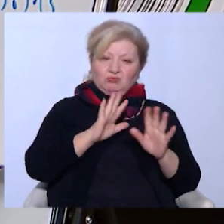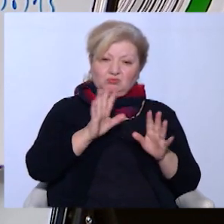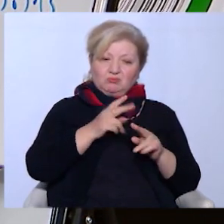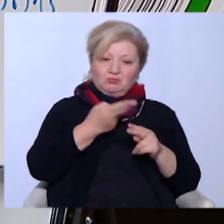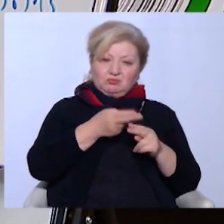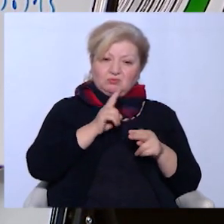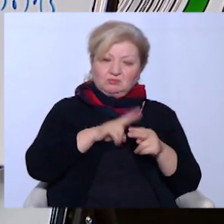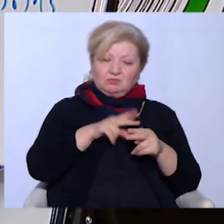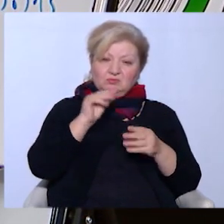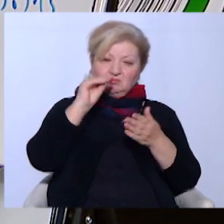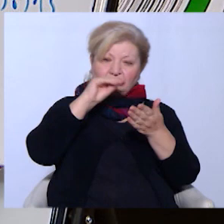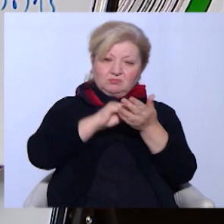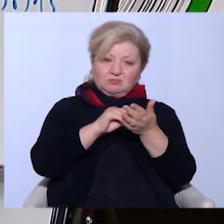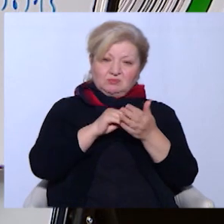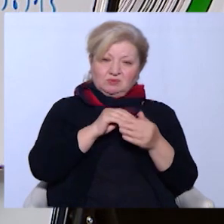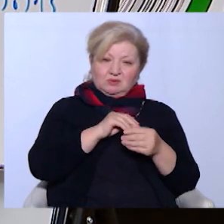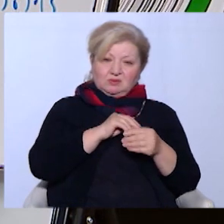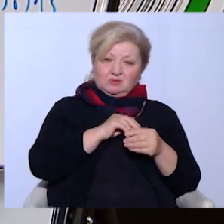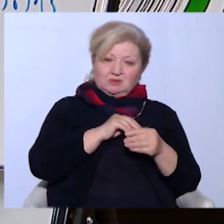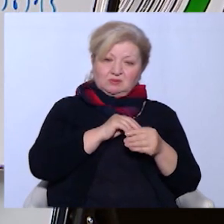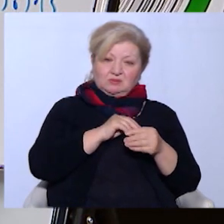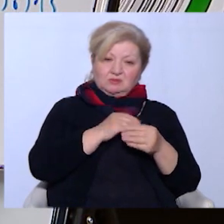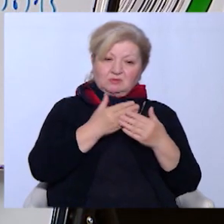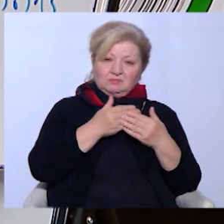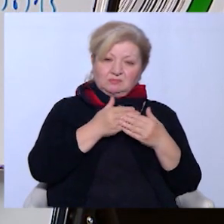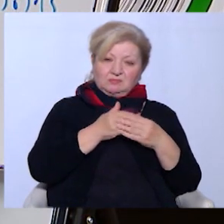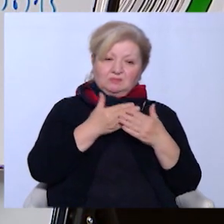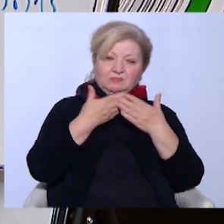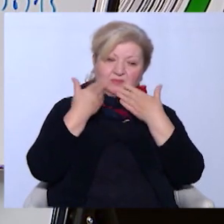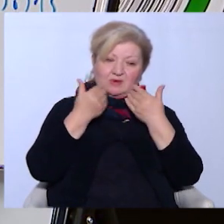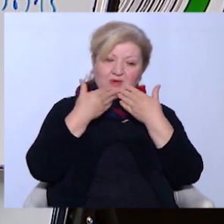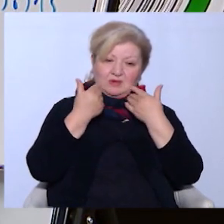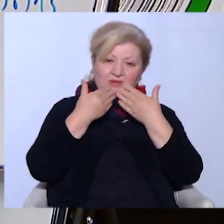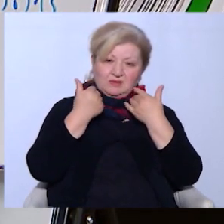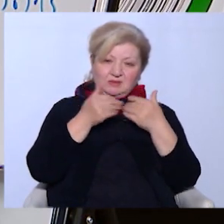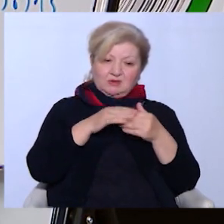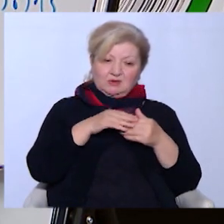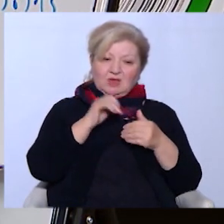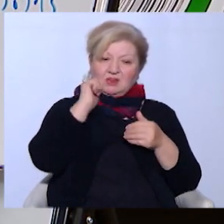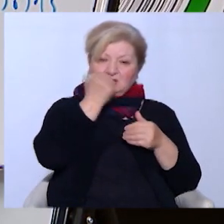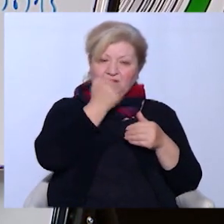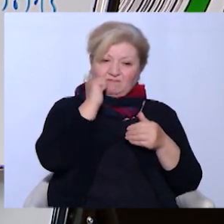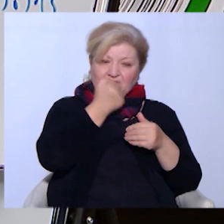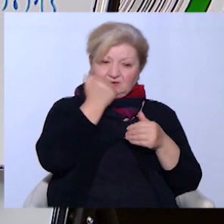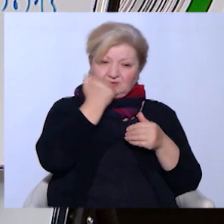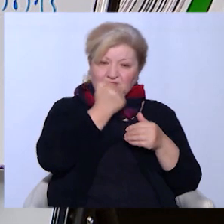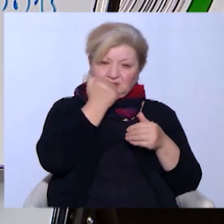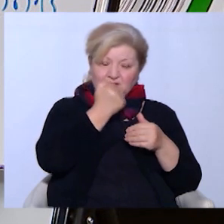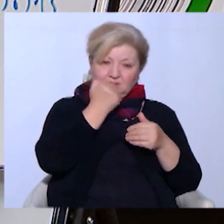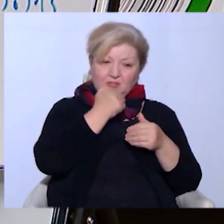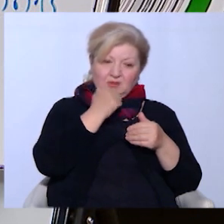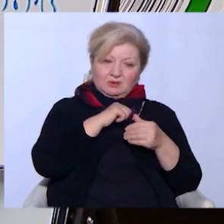ვსაუბრობ? ფერის სპილენძს აქვს როგორც მარტივ ნივთიერება სპილენძზე ვსაუბრობ და არა ელემენტ სპილენძზე. და